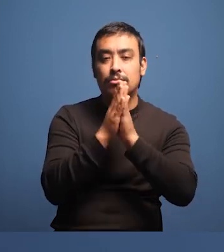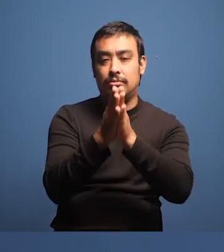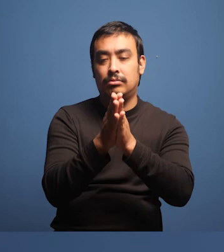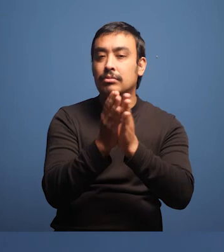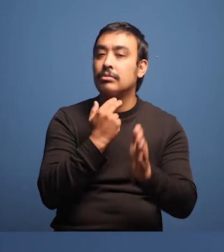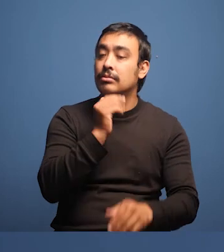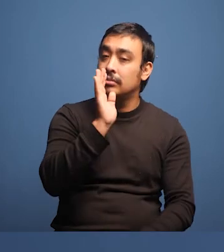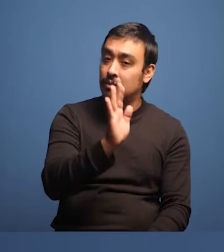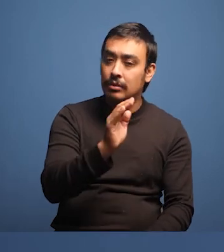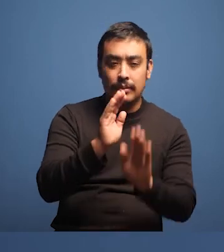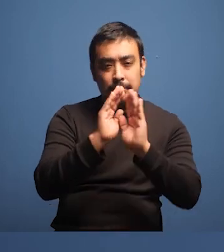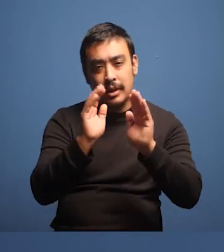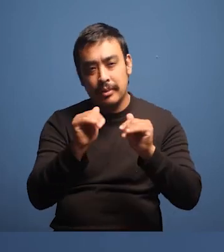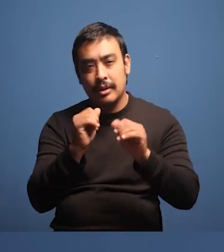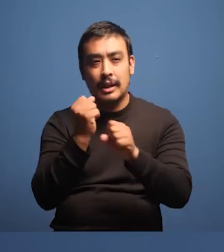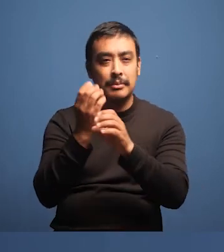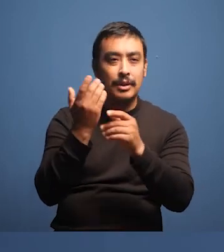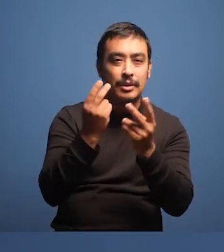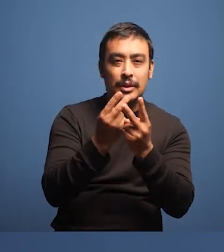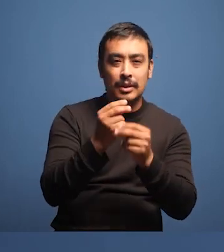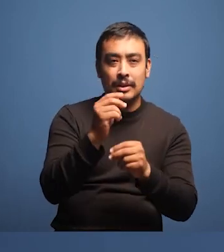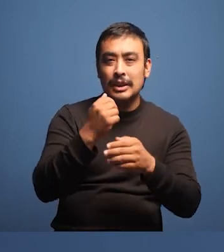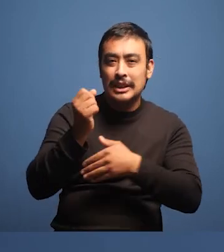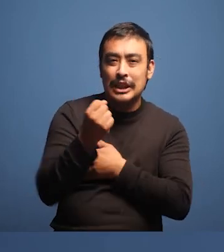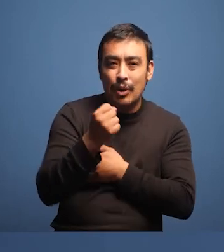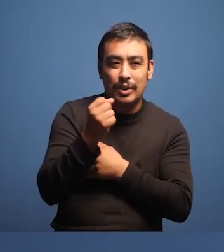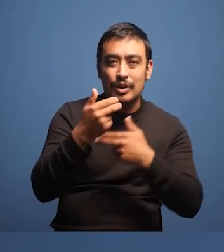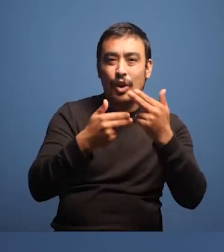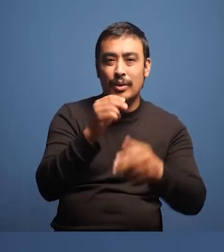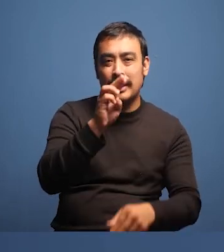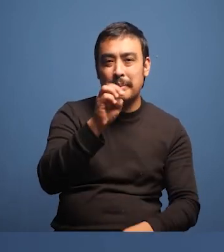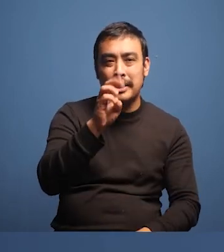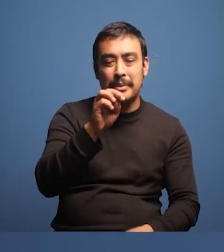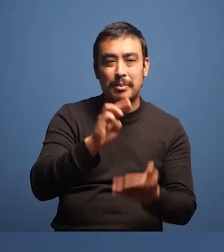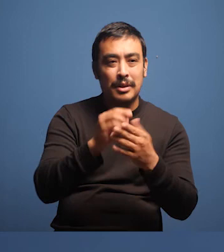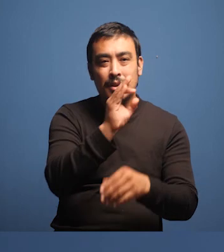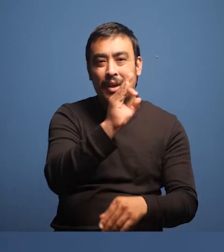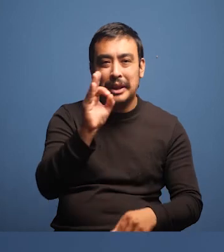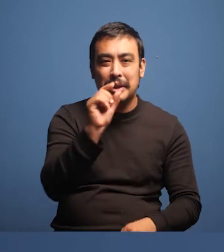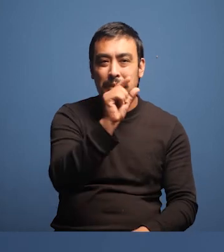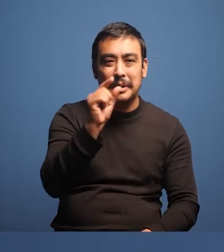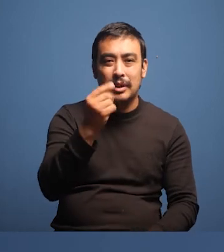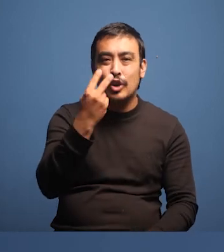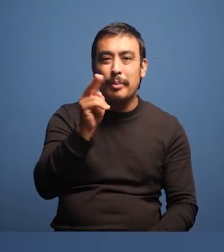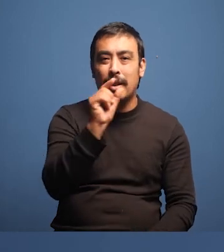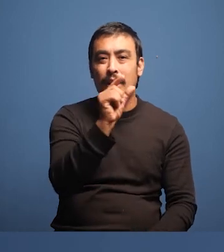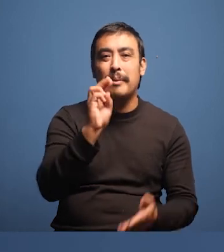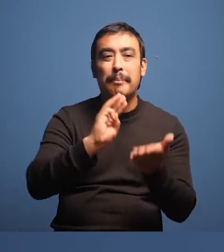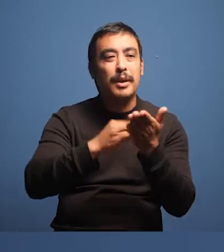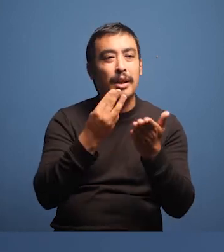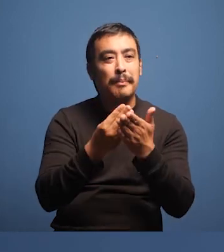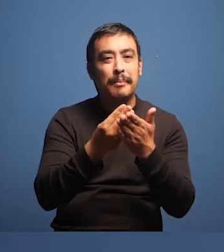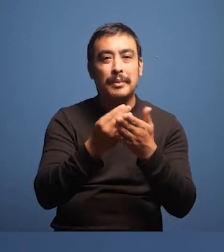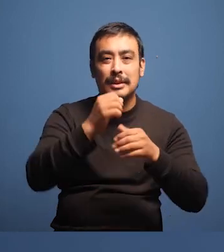र डिफ्रेन्ट ट्रोल्स मेम्सहरू चाहिँ हामीले एक तरिकाले फनको लागि युज गरिरहेको हुन्छ जुन डबल मिनिङवाला ट्रोल्स